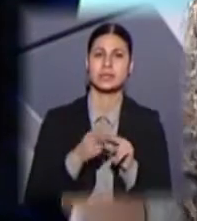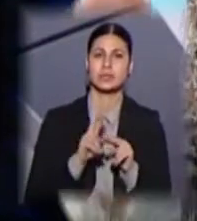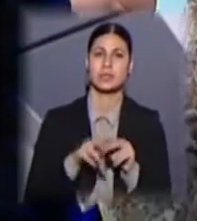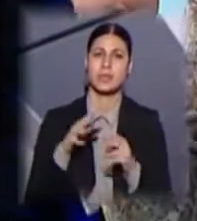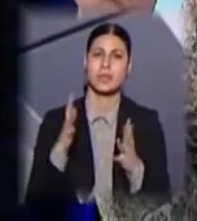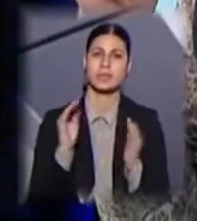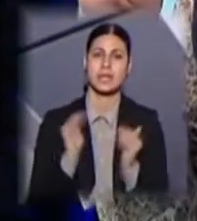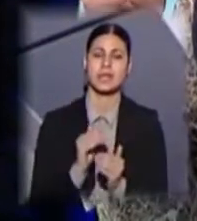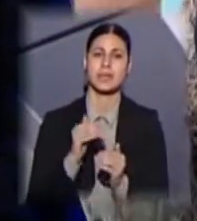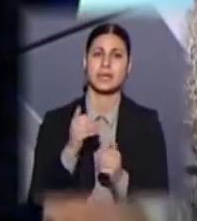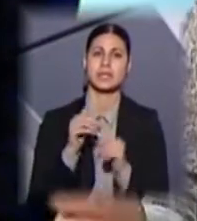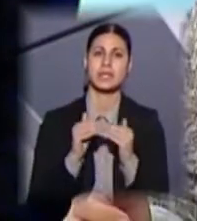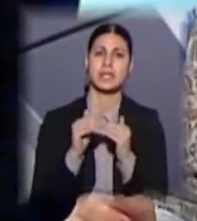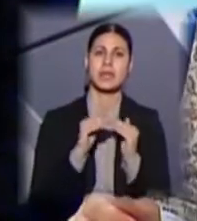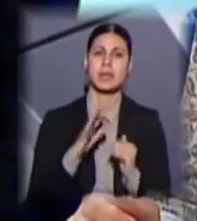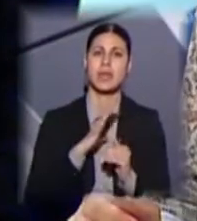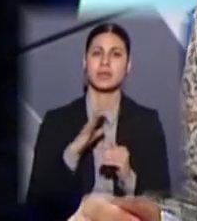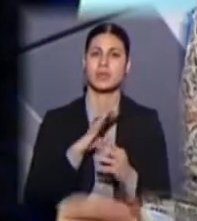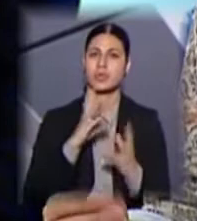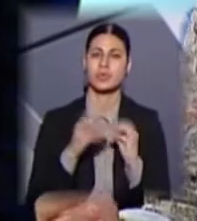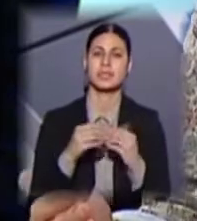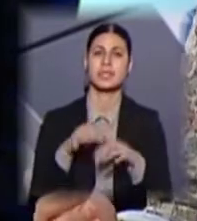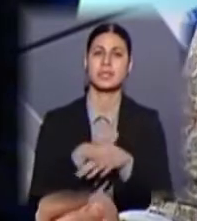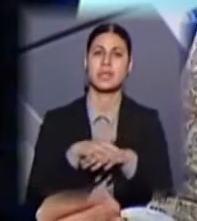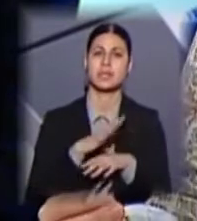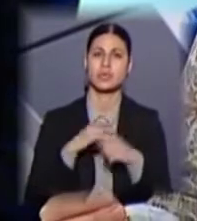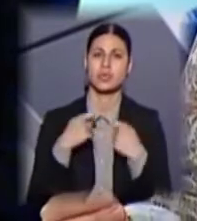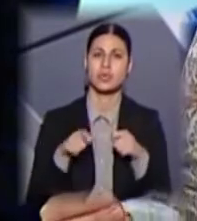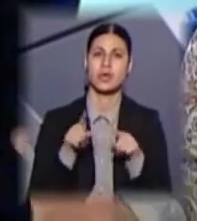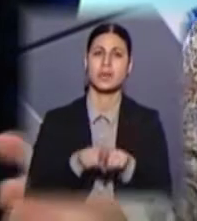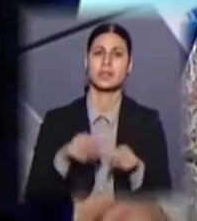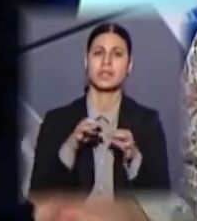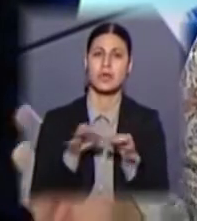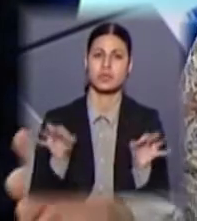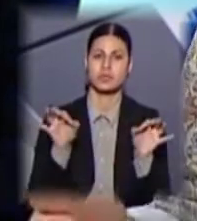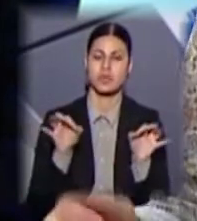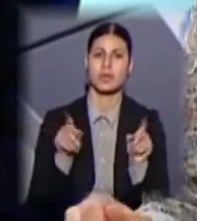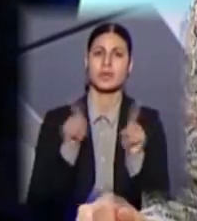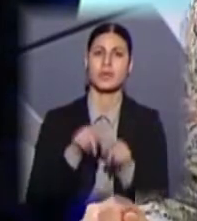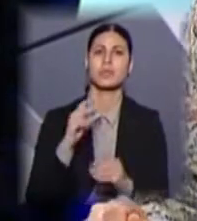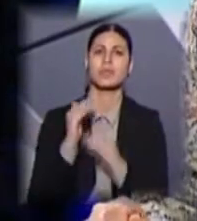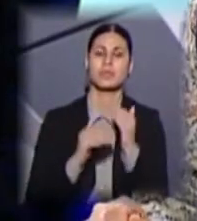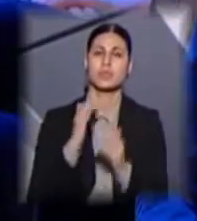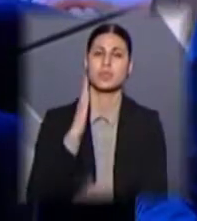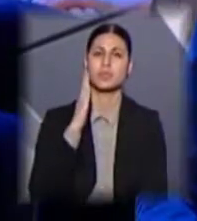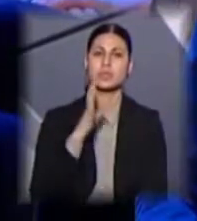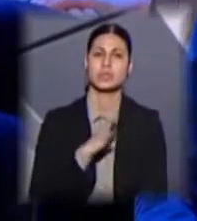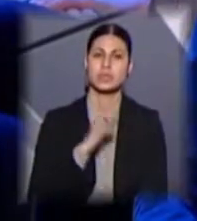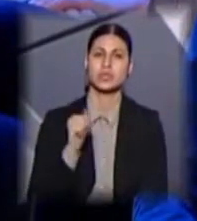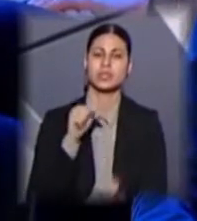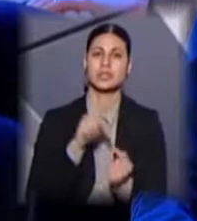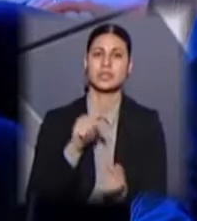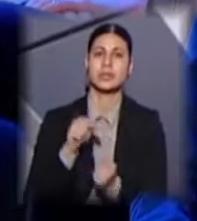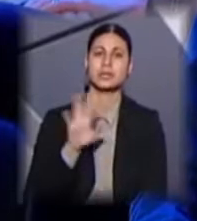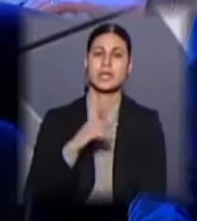კონკურენციის პირობებში, თავისუფალი ბაზრის პირობებში ეს ყო ყველაფერი მეტნაკლებად პროგნოზირებადი და შესაბამისად